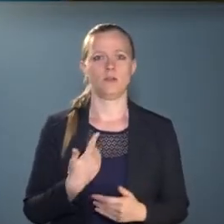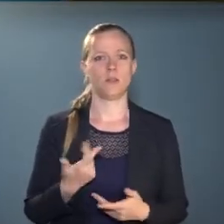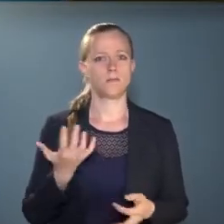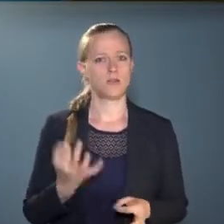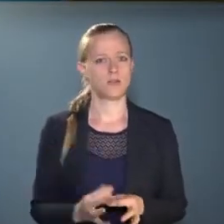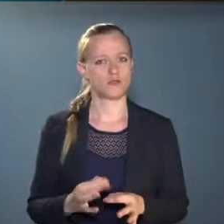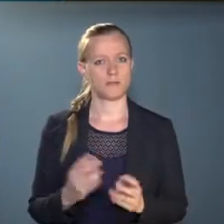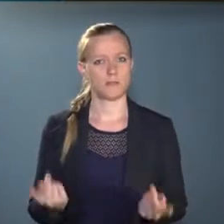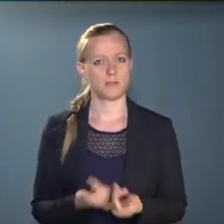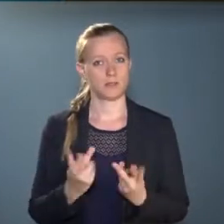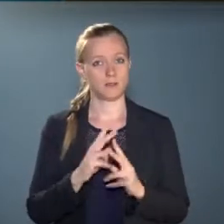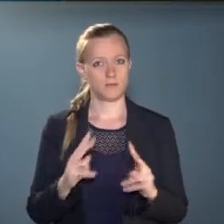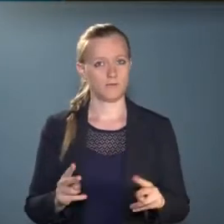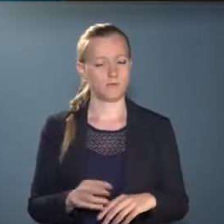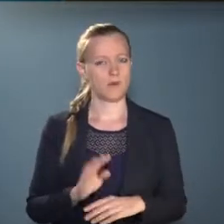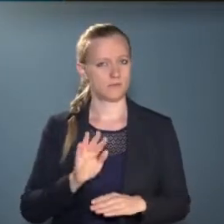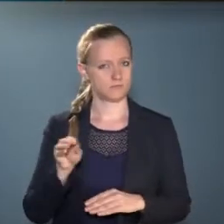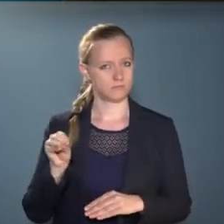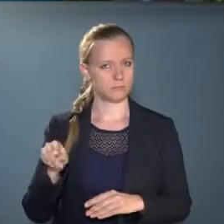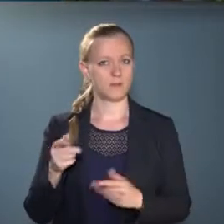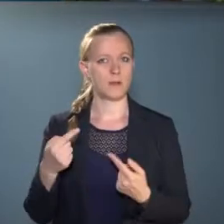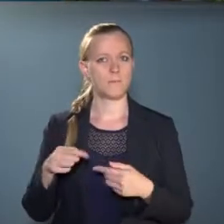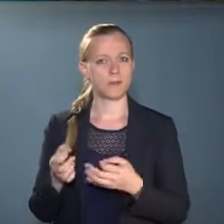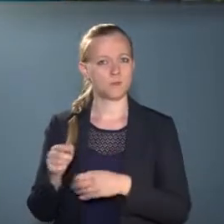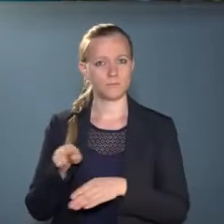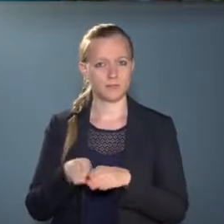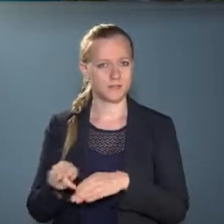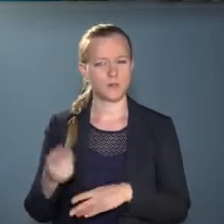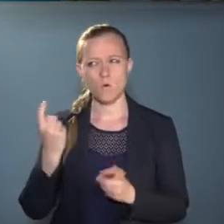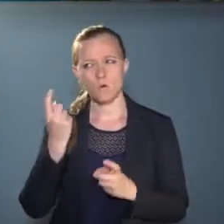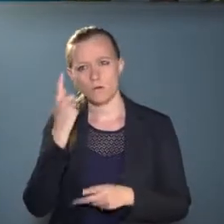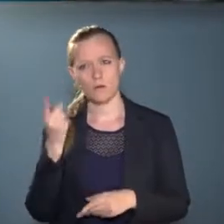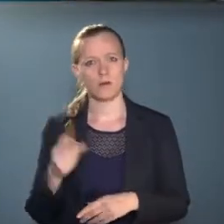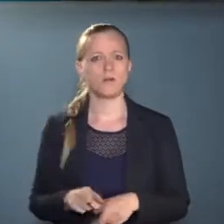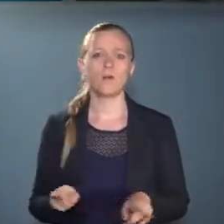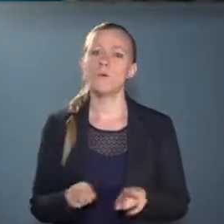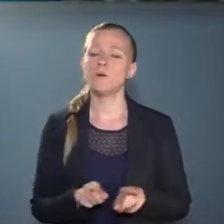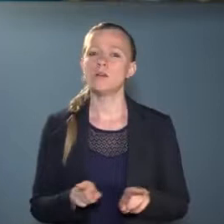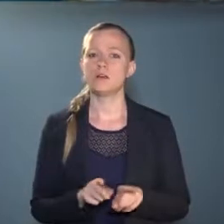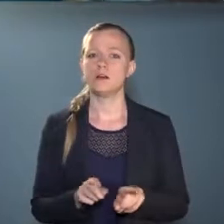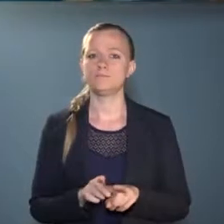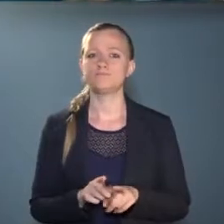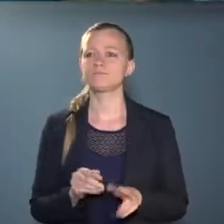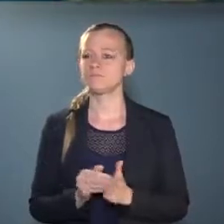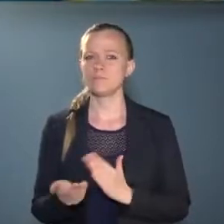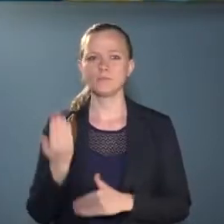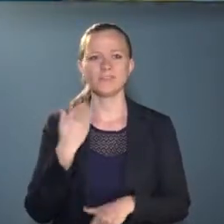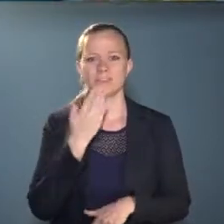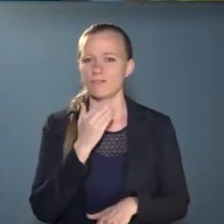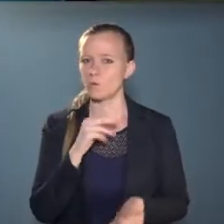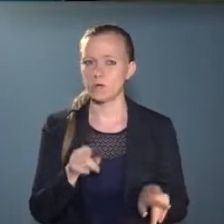eseményekről szóló hírek érkezhetnek be, hogy jár az agya, amikor valami olyan, ami még korábban nem